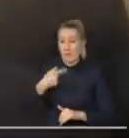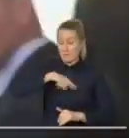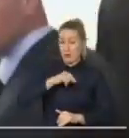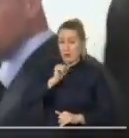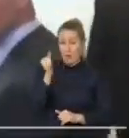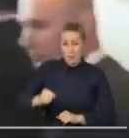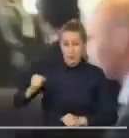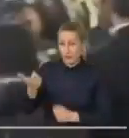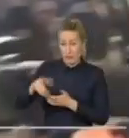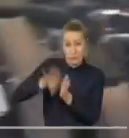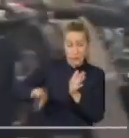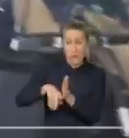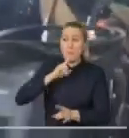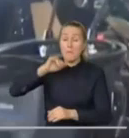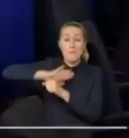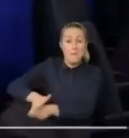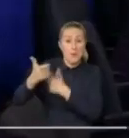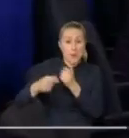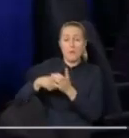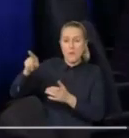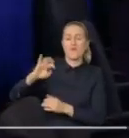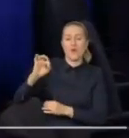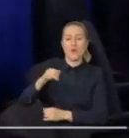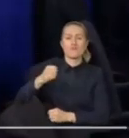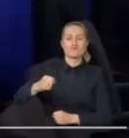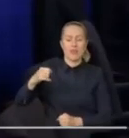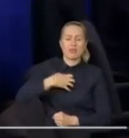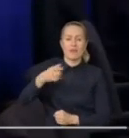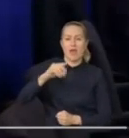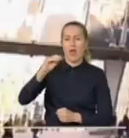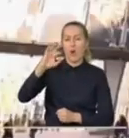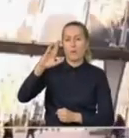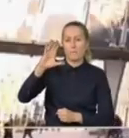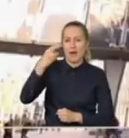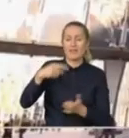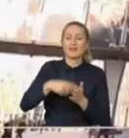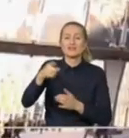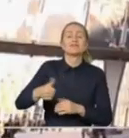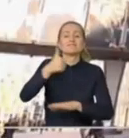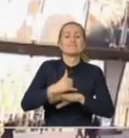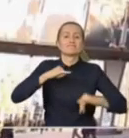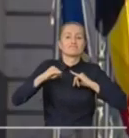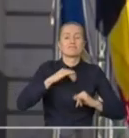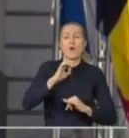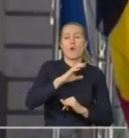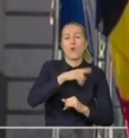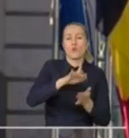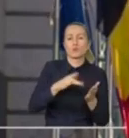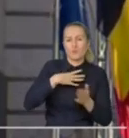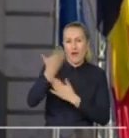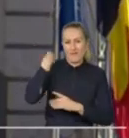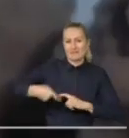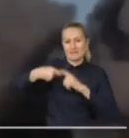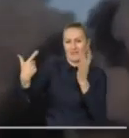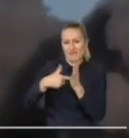uciszani i ograniczani, zaprotestowało ugrupowanie Viktora Orbana. Członkostwo Fideszu w EPL, rządzonej przez Donalda Tuska, było zawieszone już w 2019